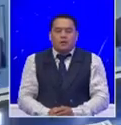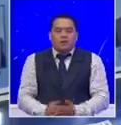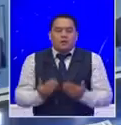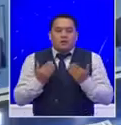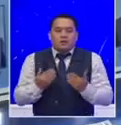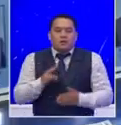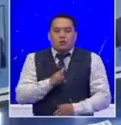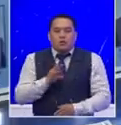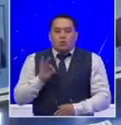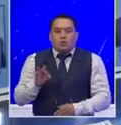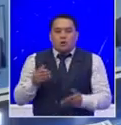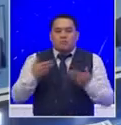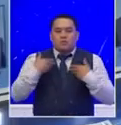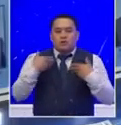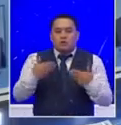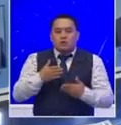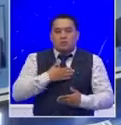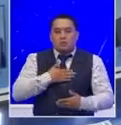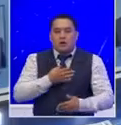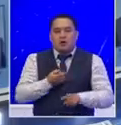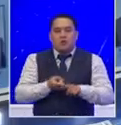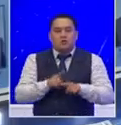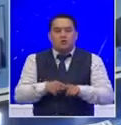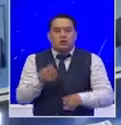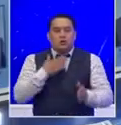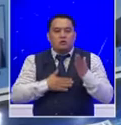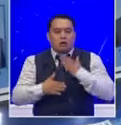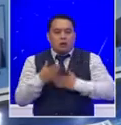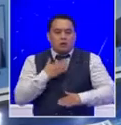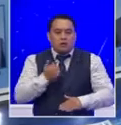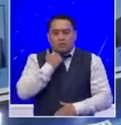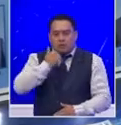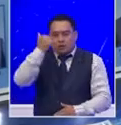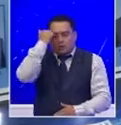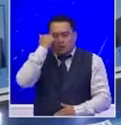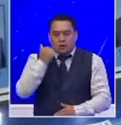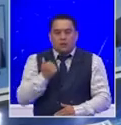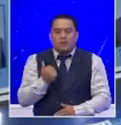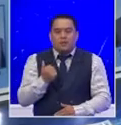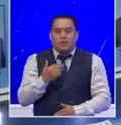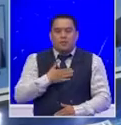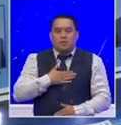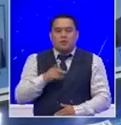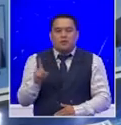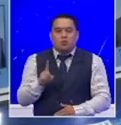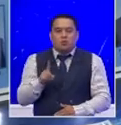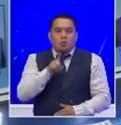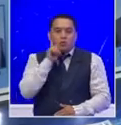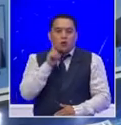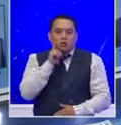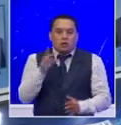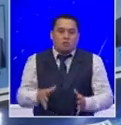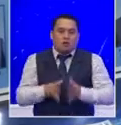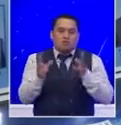Отан» поздравляет нас, мы журналистов, мы очень рады, также благодарны. Мне кажется, для молодежи это